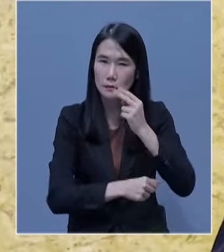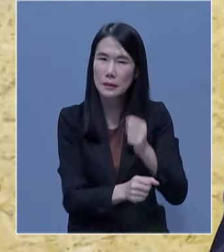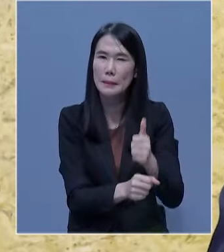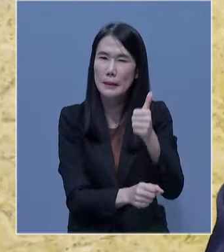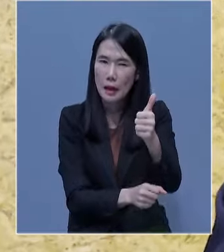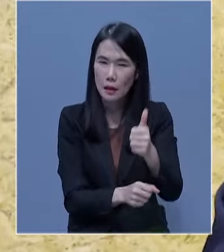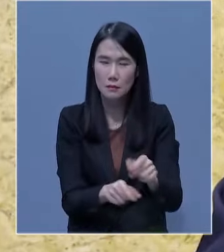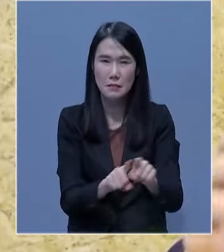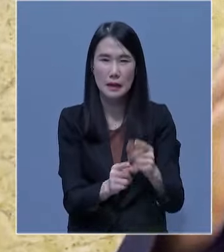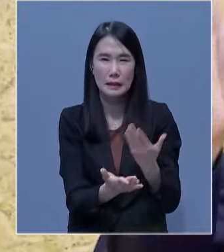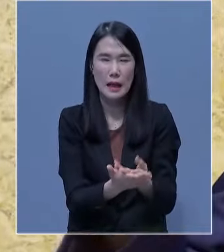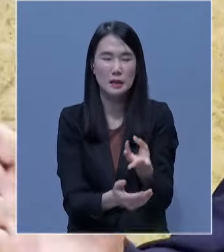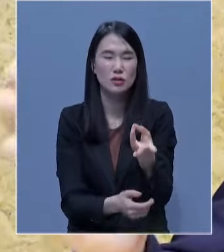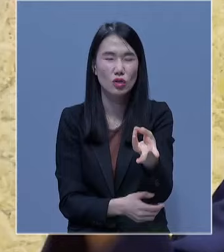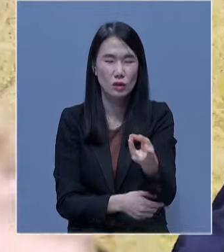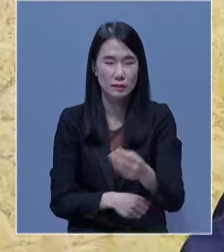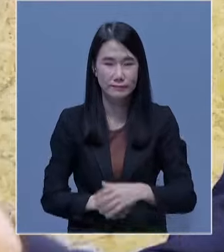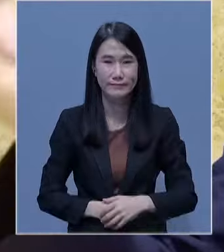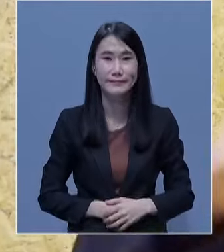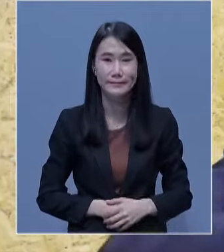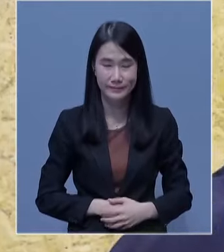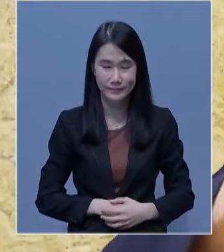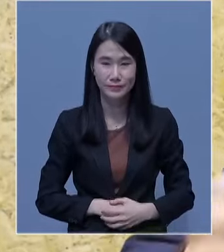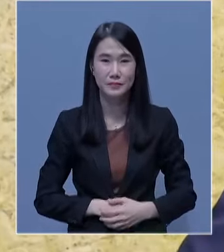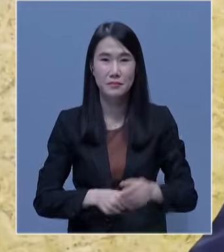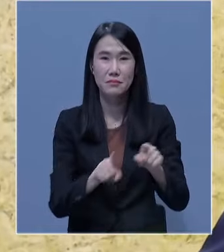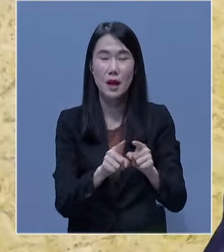ากในการที่จะมีผลประโยชน์อย่างอื่นตอบแทน